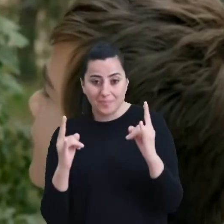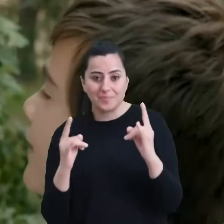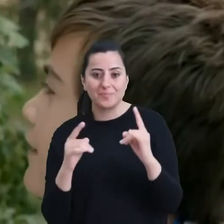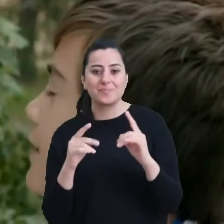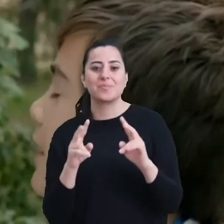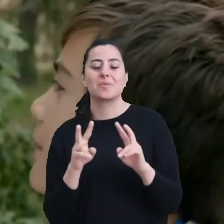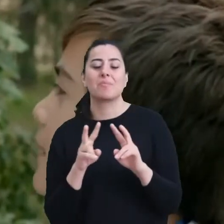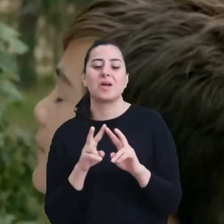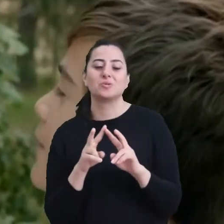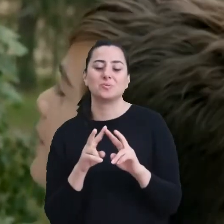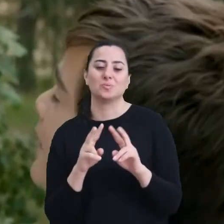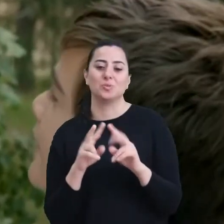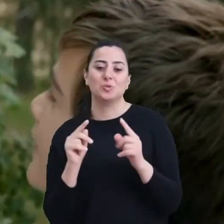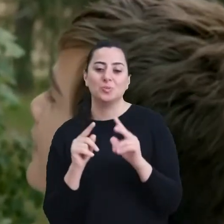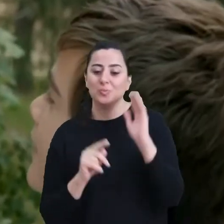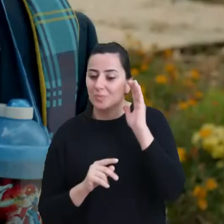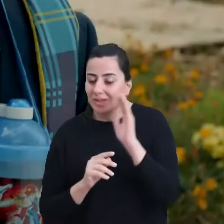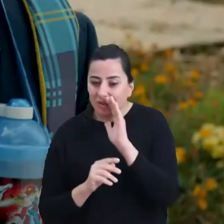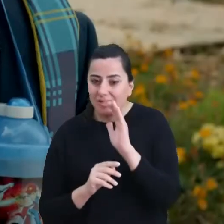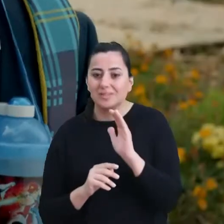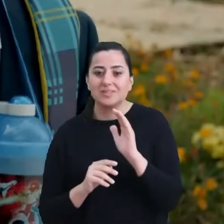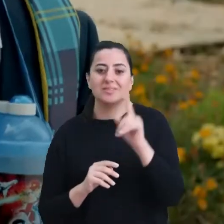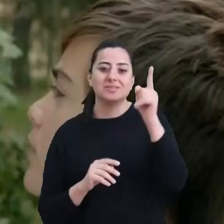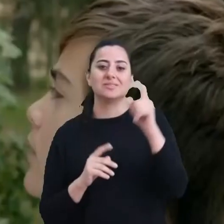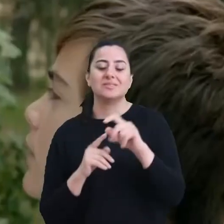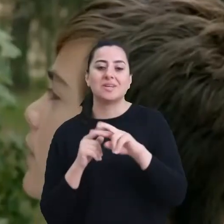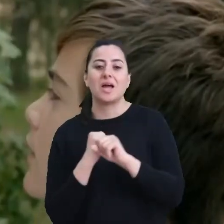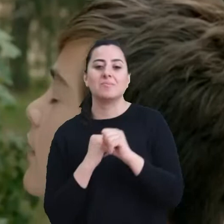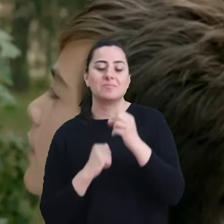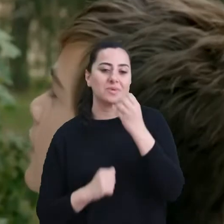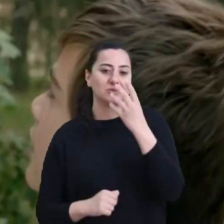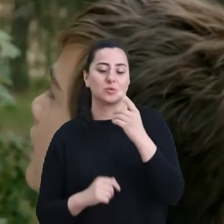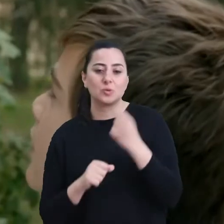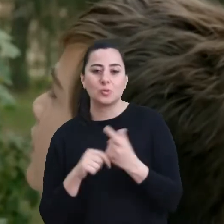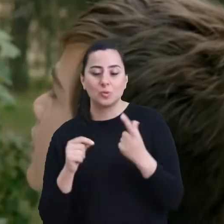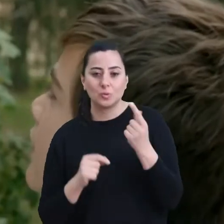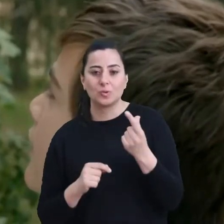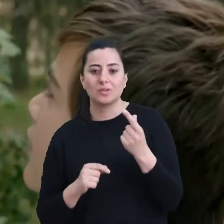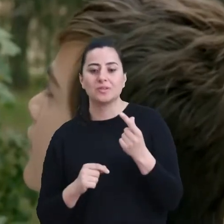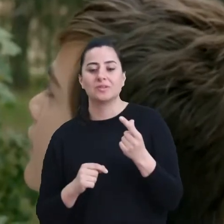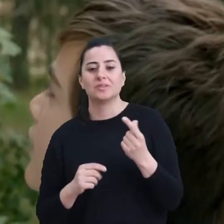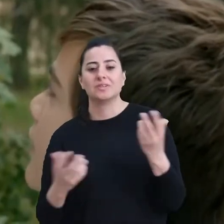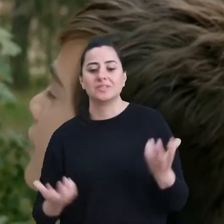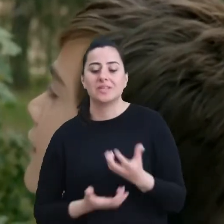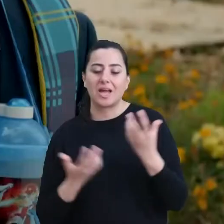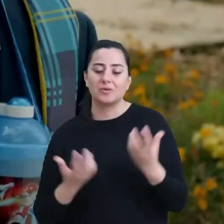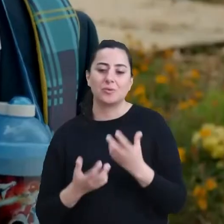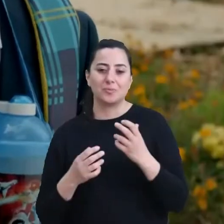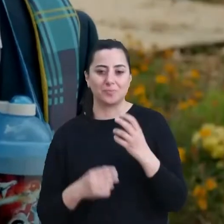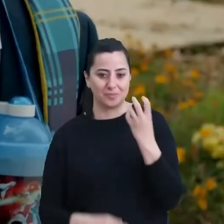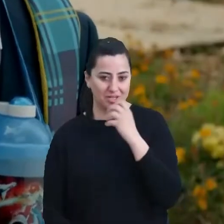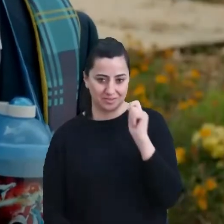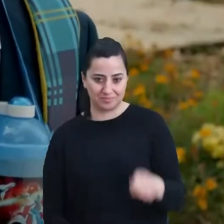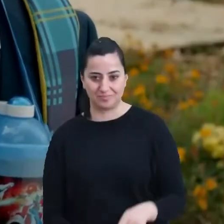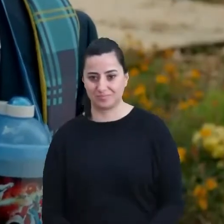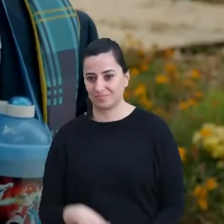mahzun bülbülünden sağmaşı gülüne gelsin diyeceğim. Neşet Baba'dan yanıyorum hele türküsünü isteyeceksin. Tamam